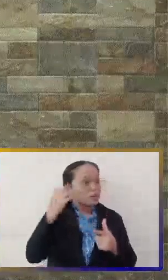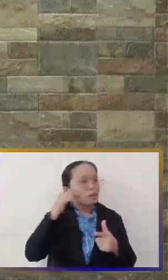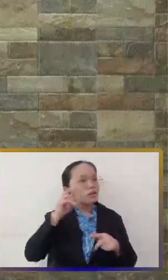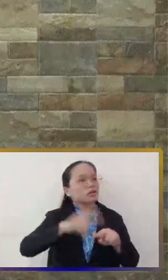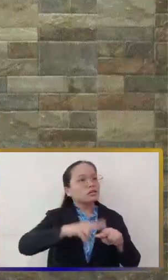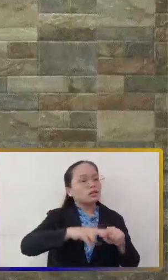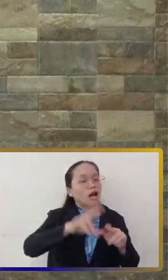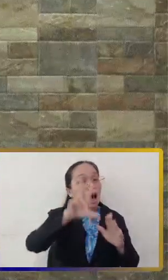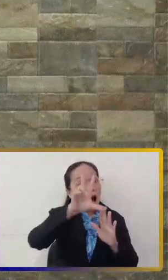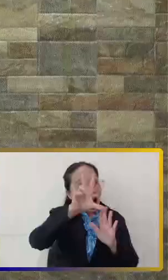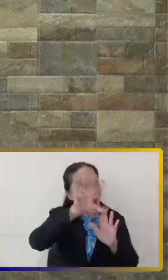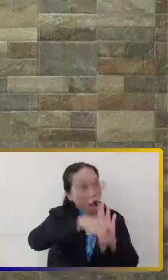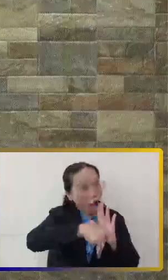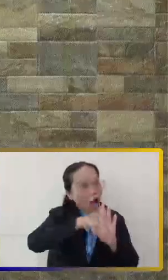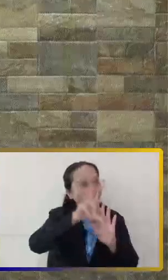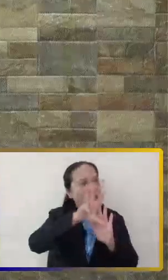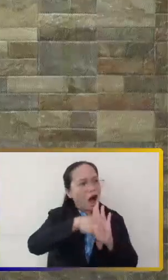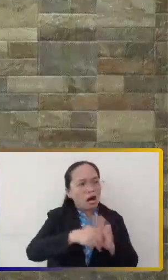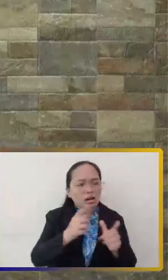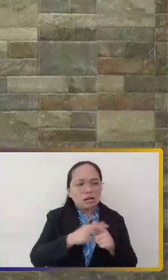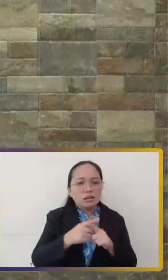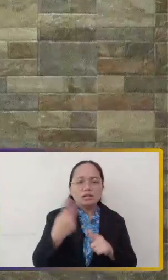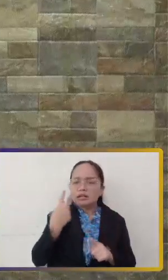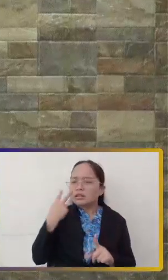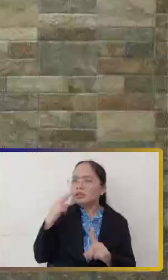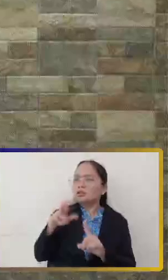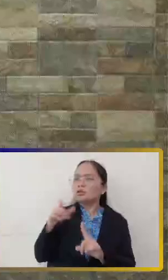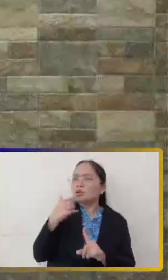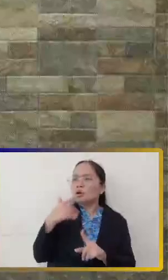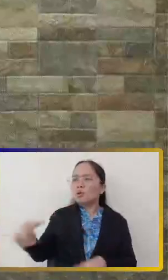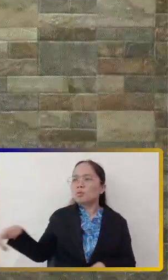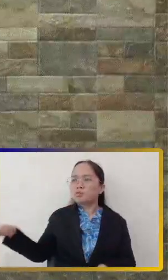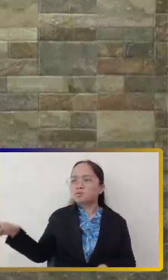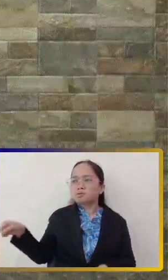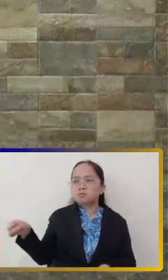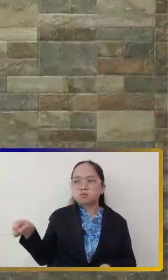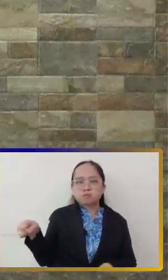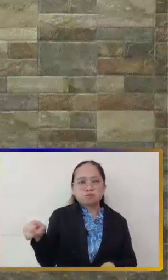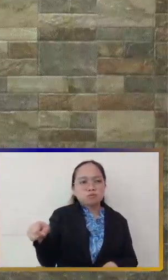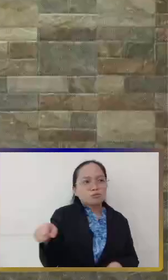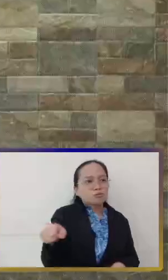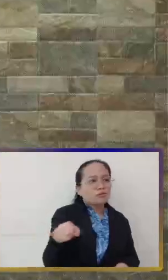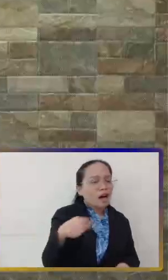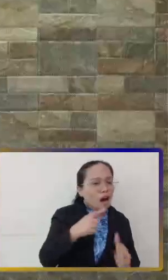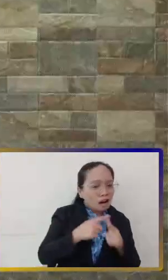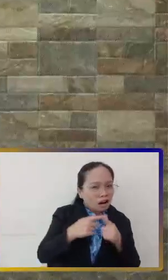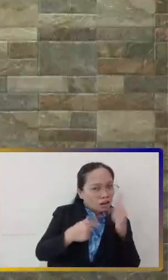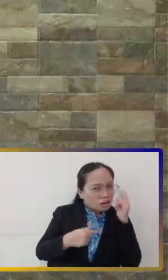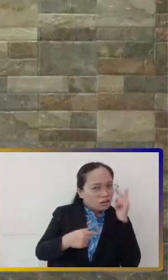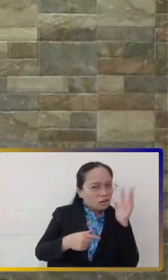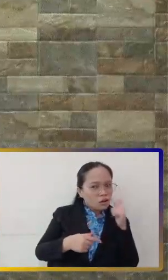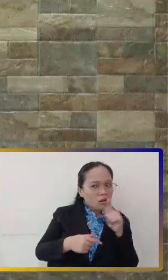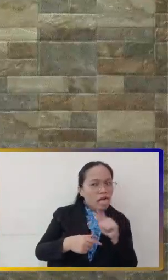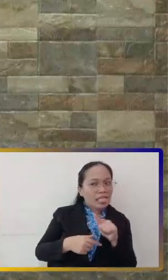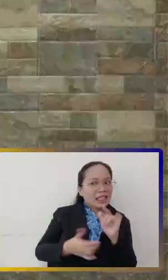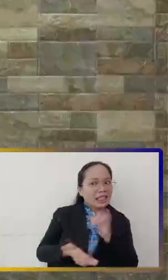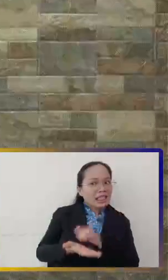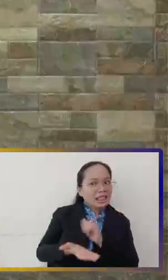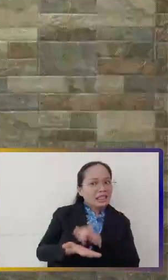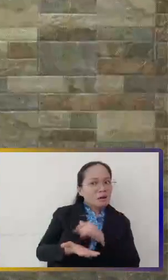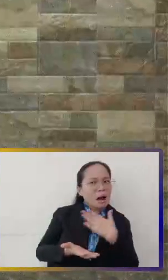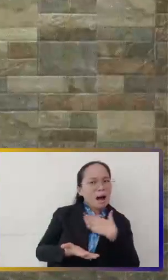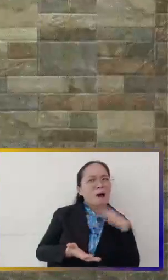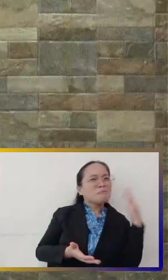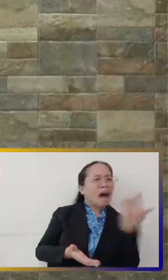ng mga 3 minutes. Pagkatapos ng 3 minutes, nakita ko may naglalakad. Sabi ko, bag ko yun na. Bag ko yun. Tatakbuhin ko na